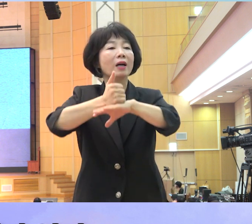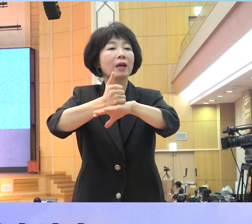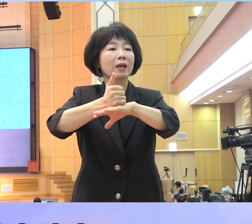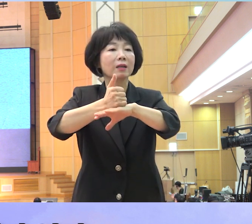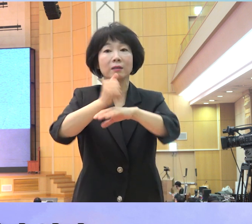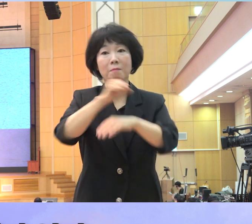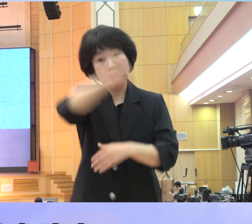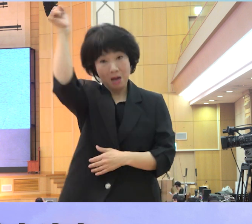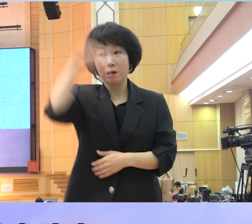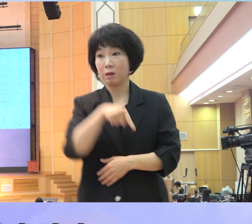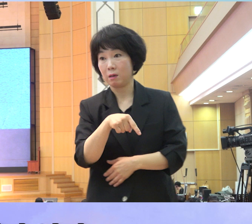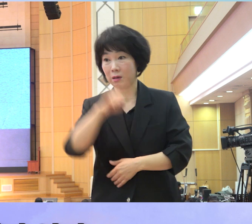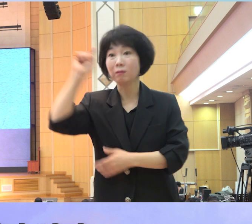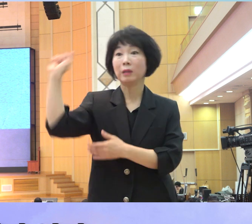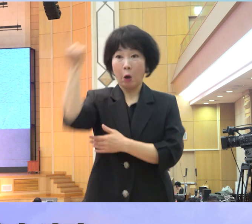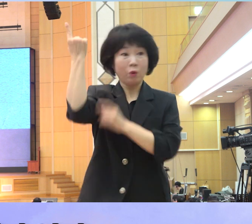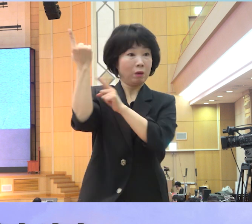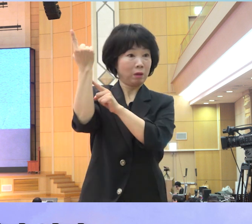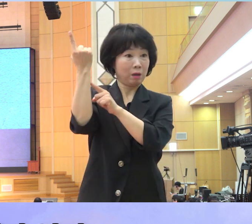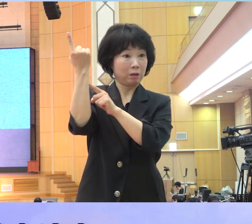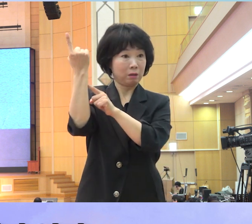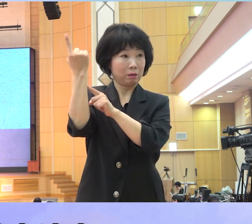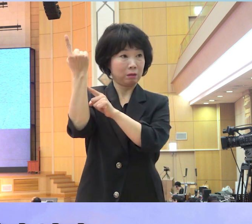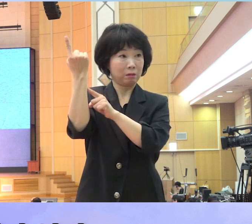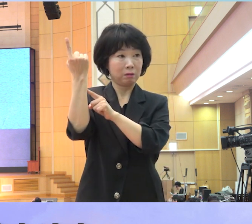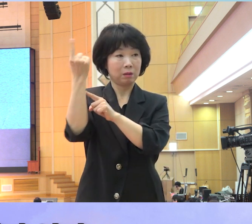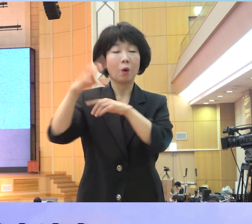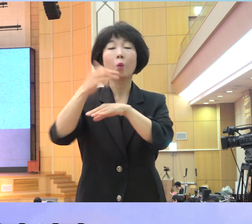다윗도 2세의 아들인데